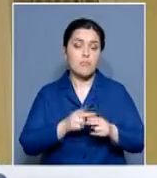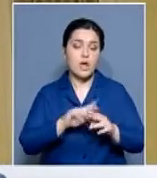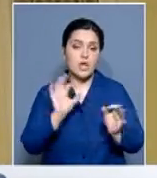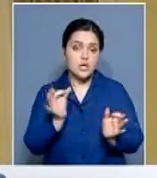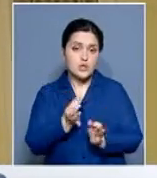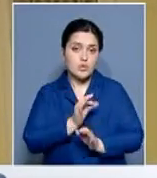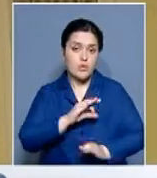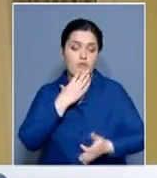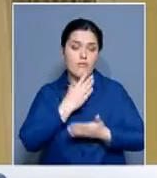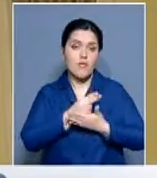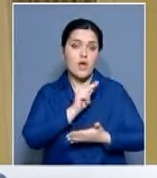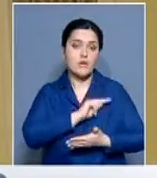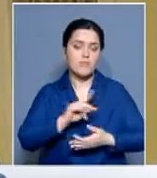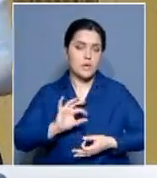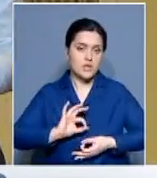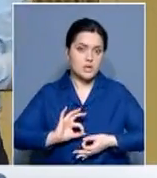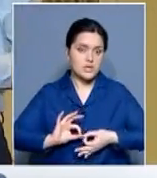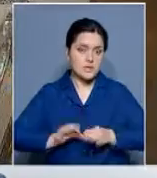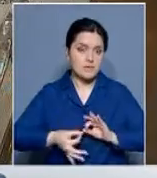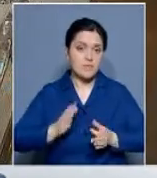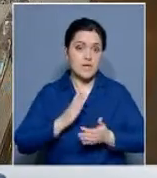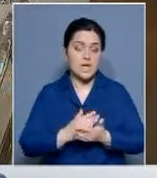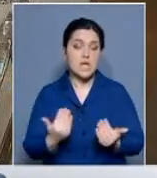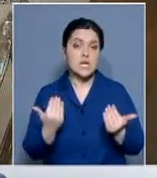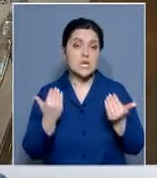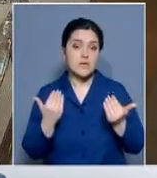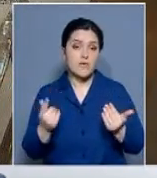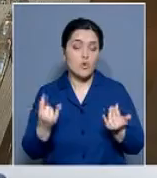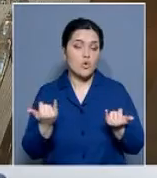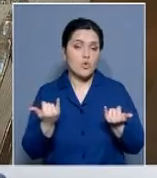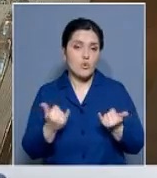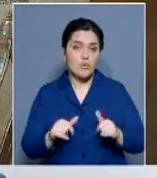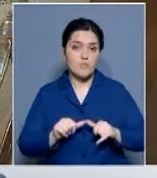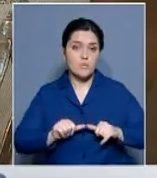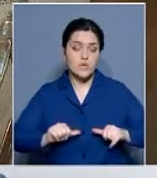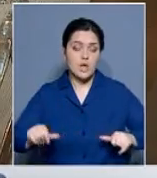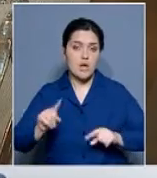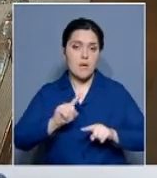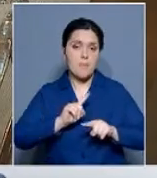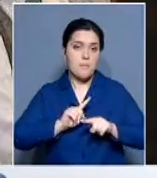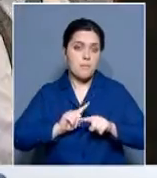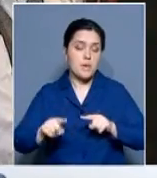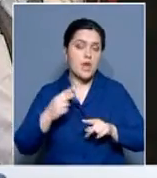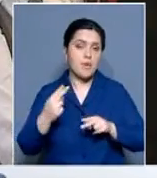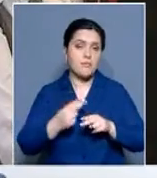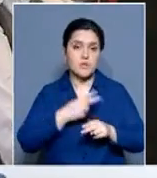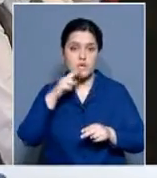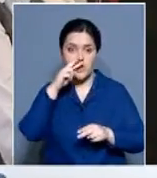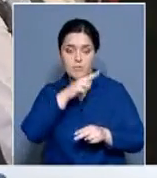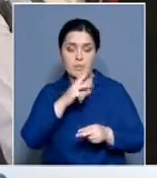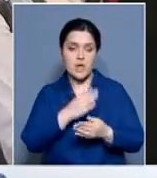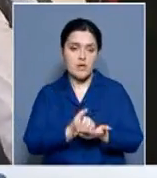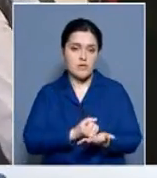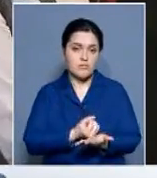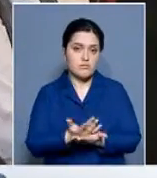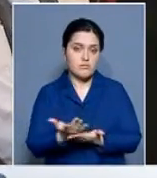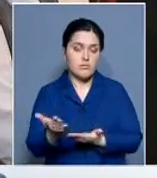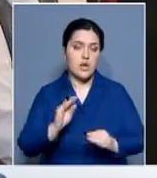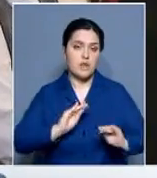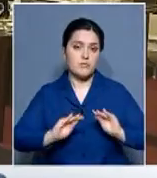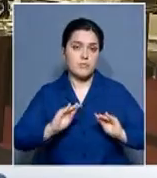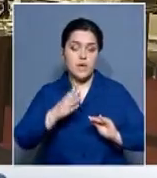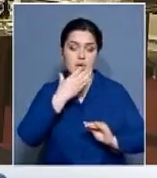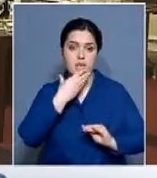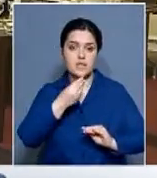своей профессии он изучил досконально. Сегодня парень удивил жюри умением быстро и безошибочно сервировать стол. Чтобы расположить к